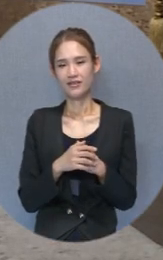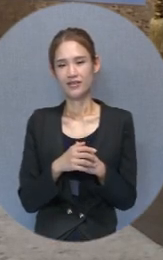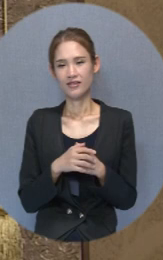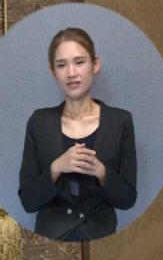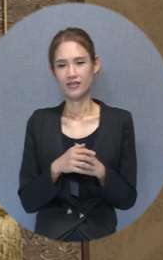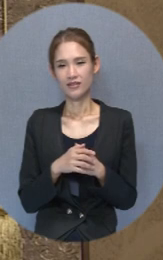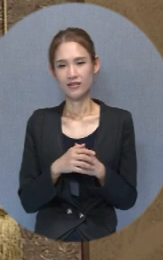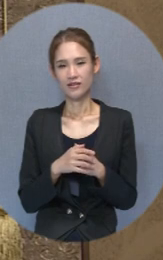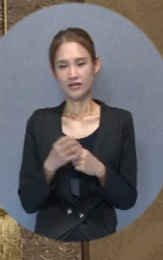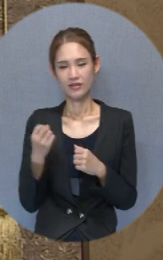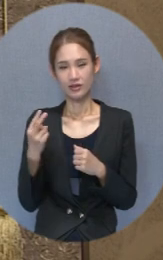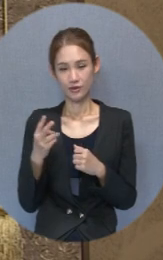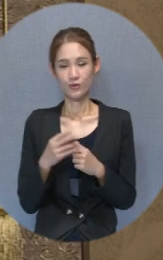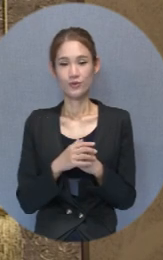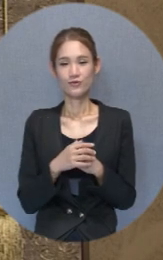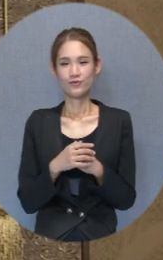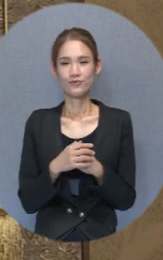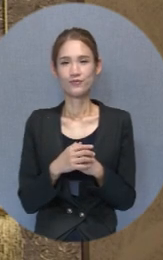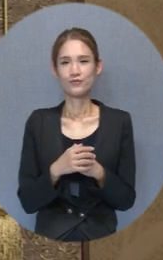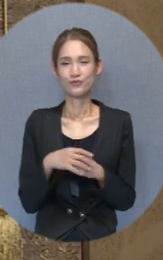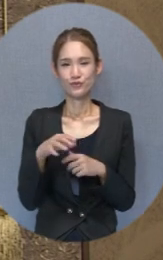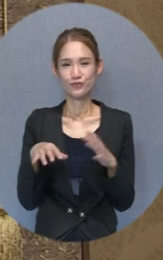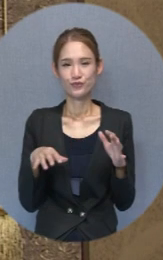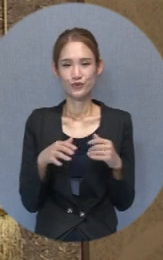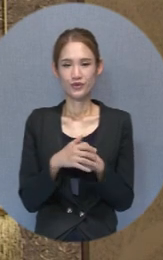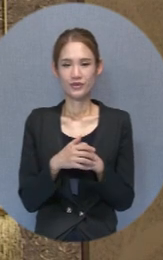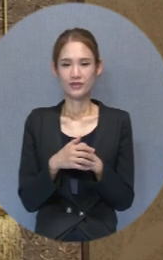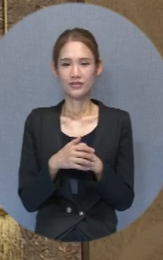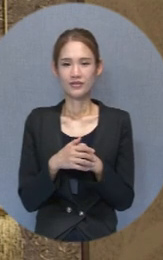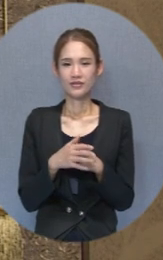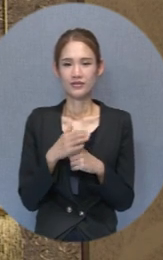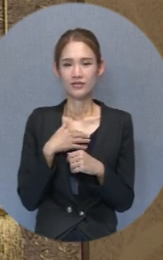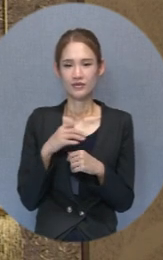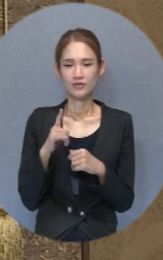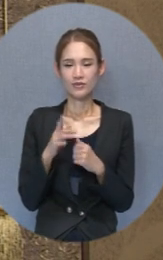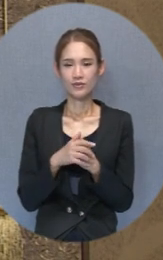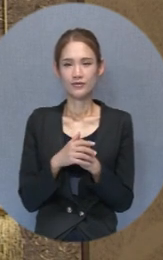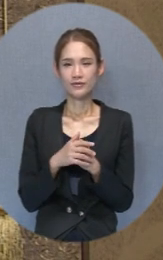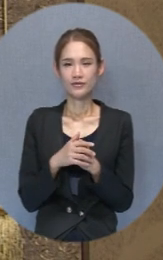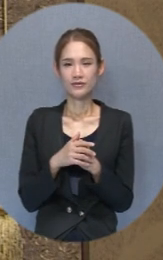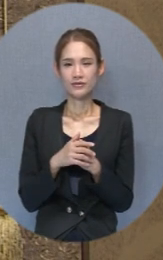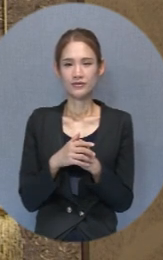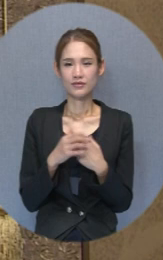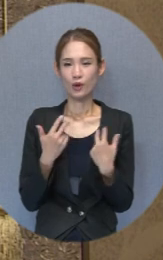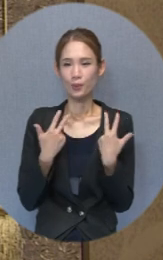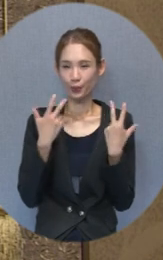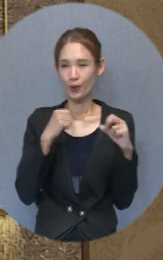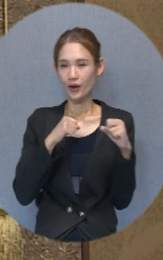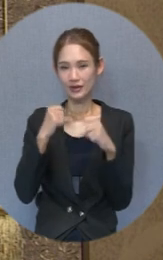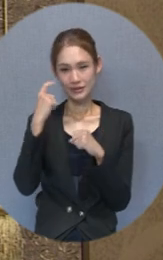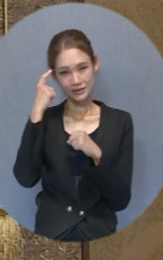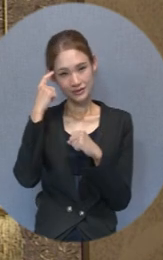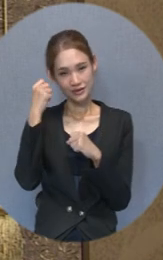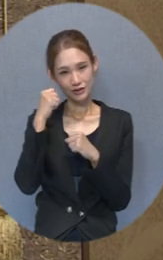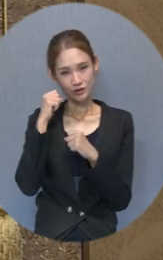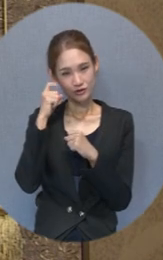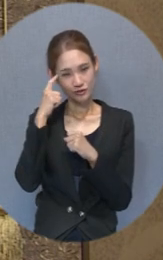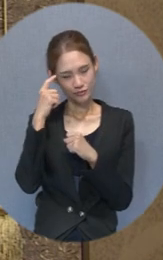네. 그리고 이제 주변에 계신 분들이 제가 뭔가 봉사의식이